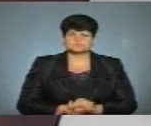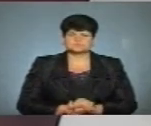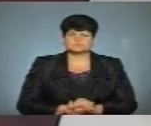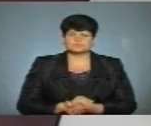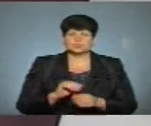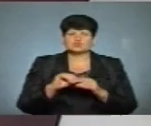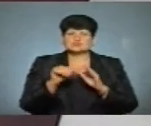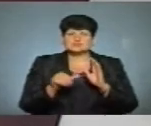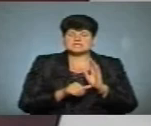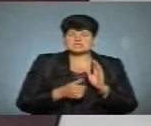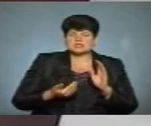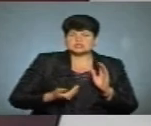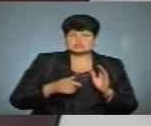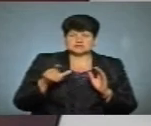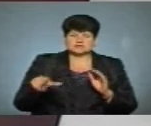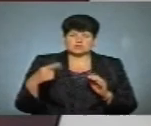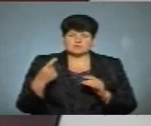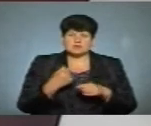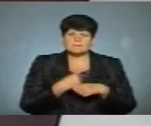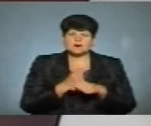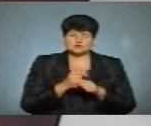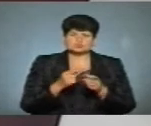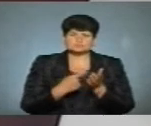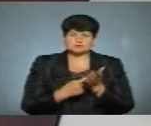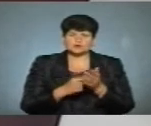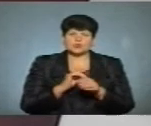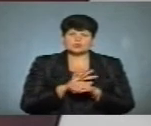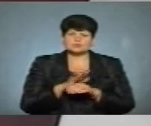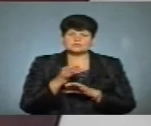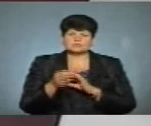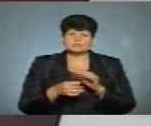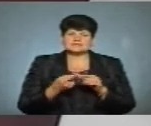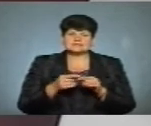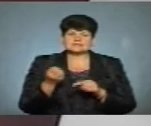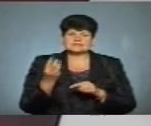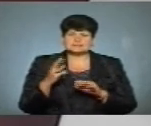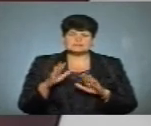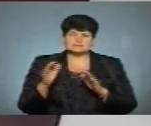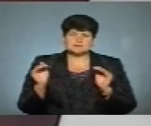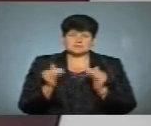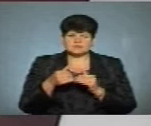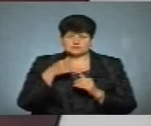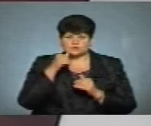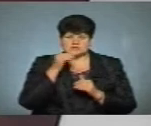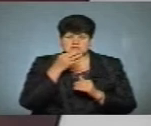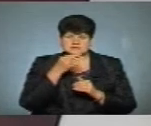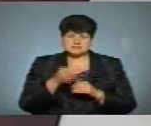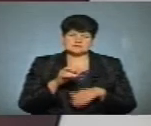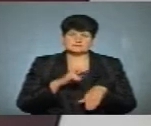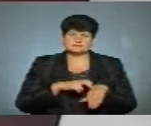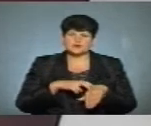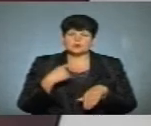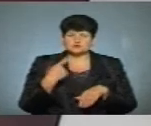У 16 жителів області лабораторно підтвердили коронавірус за добу. Це на 13 випадків менше, ніж учора, повідомив епідеміолог